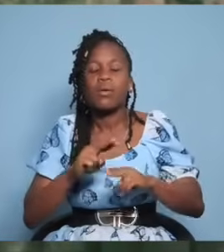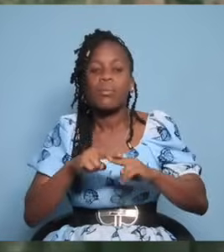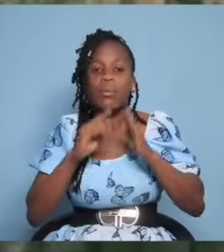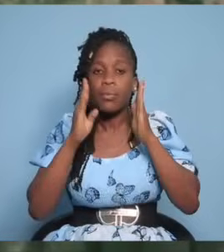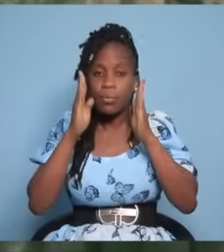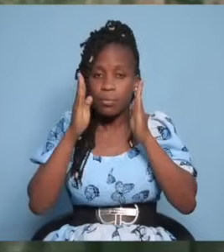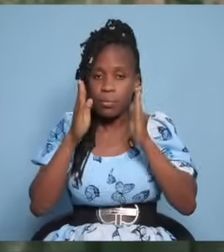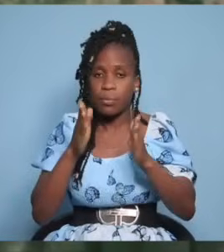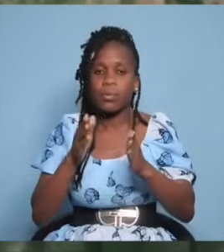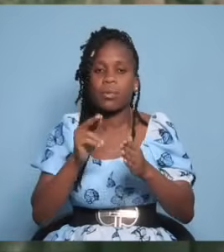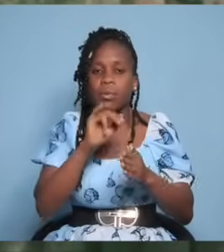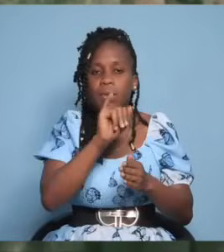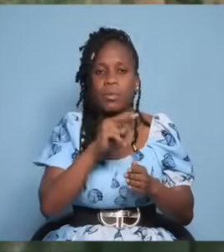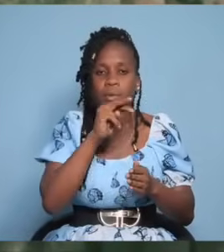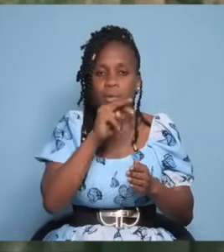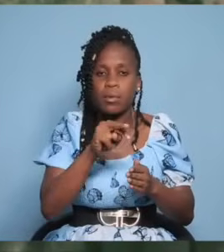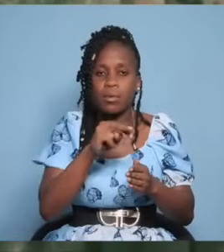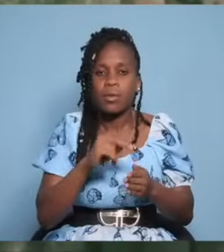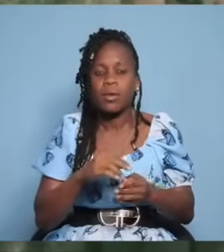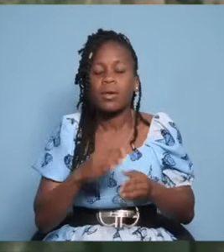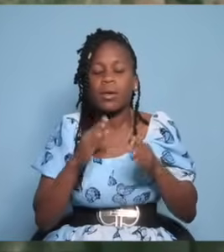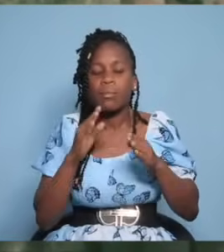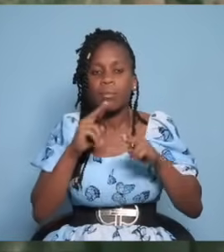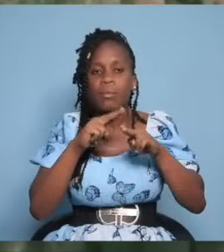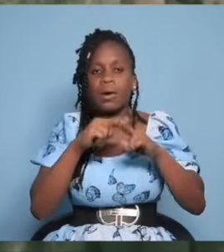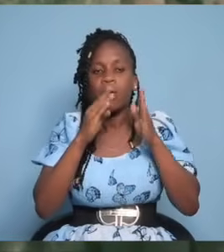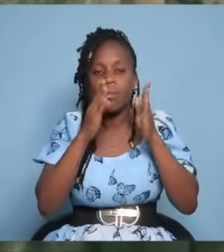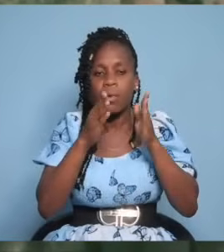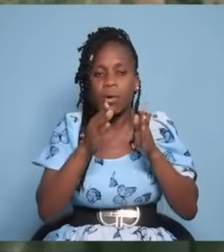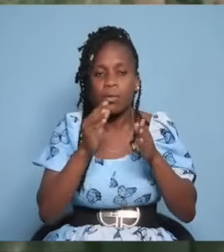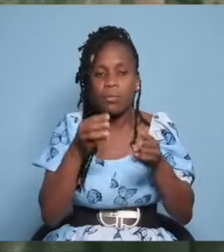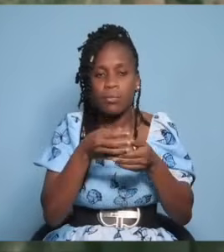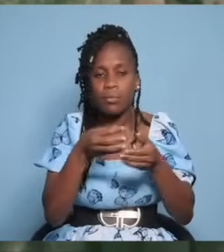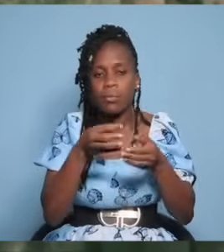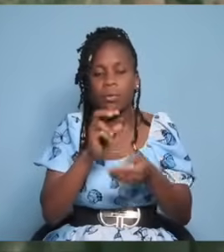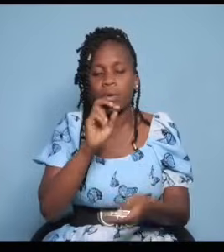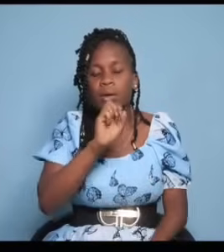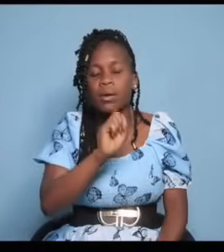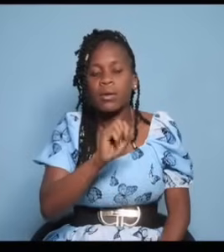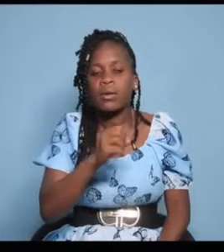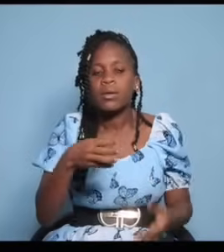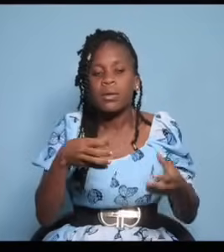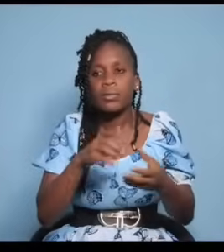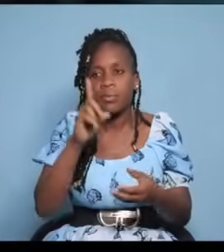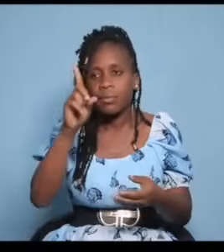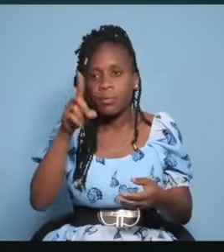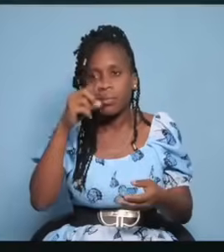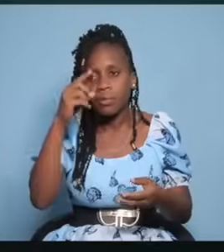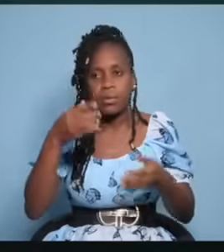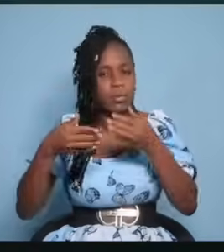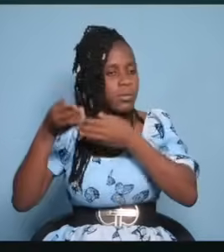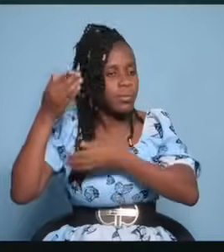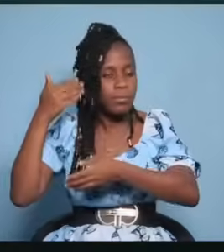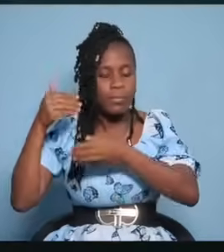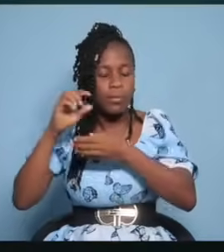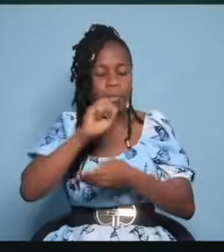Garang Demebia na chama chake cha hicho cha waasi wa hicho SPLA au